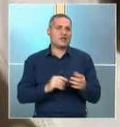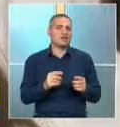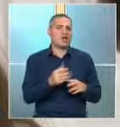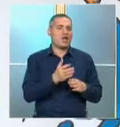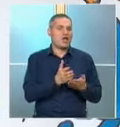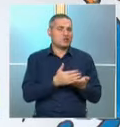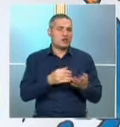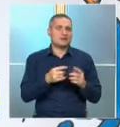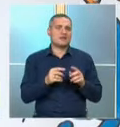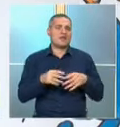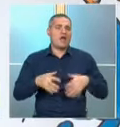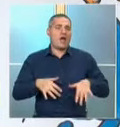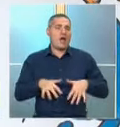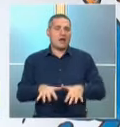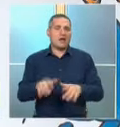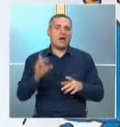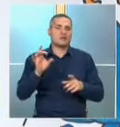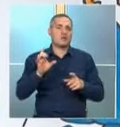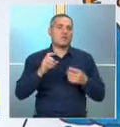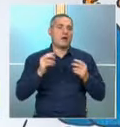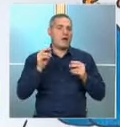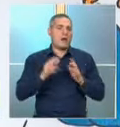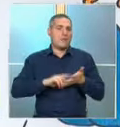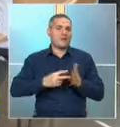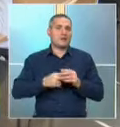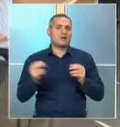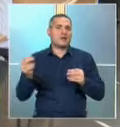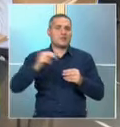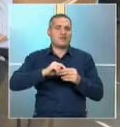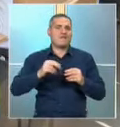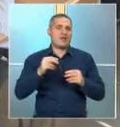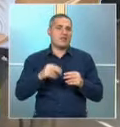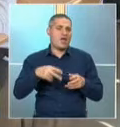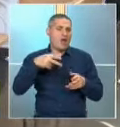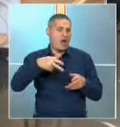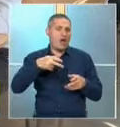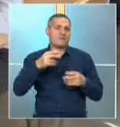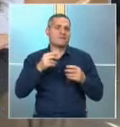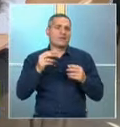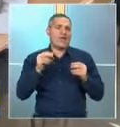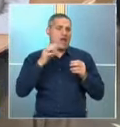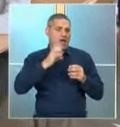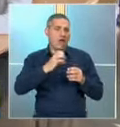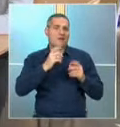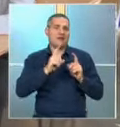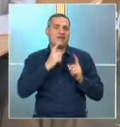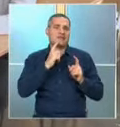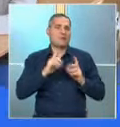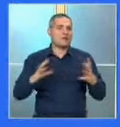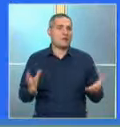притоци. Планират и поставянето на камери край незаконните сметища в общината, за да може по-лесно да се залавят нарушителите.